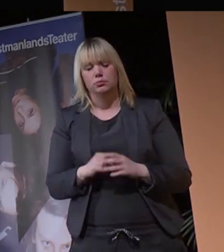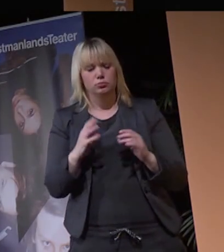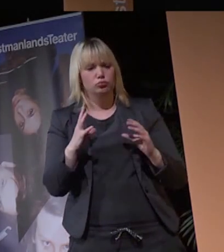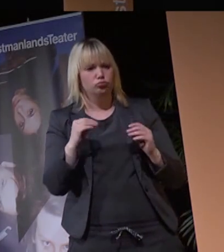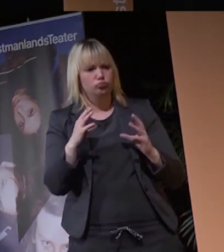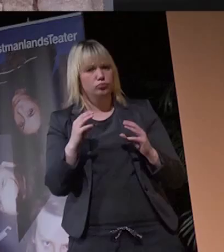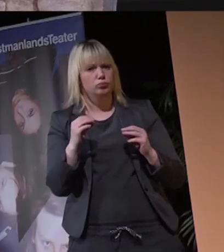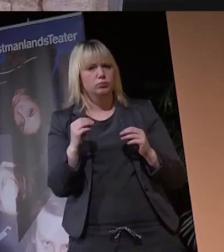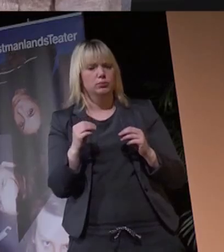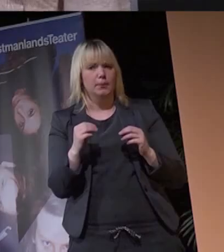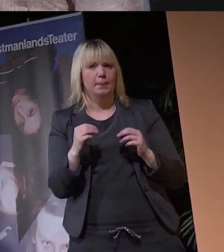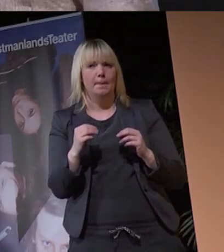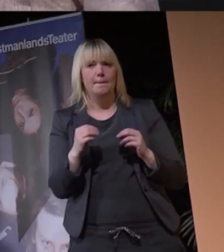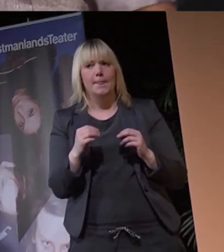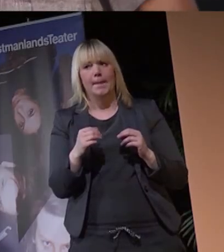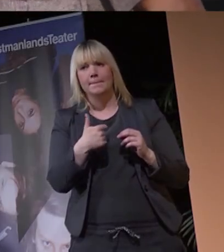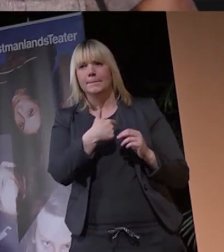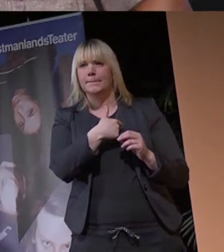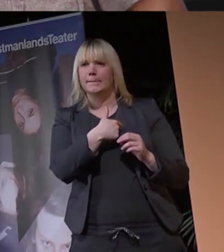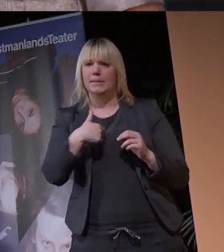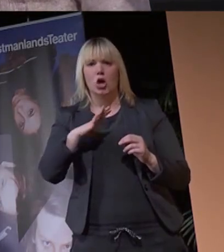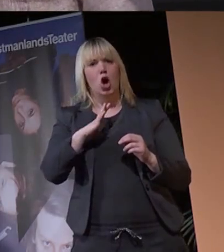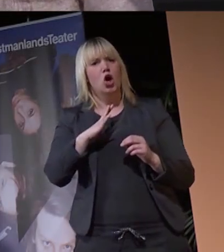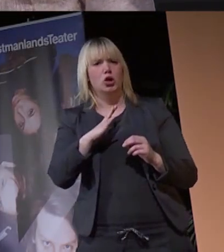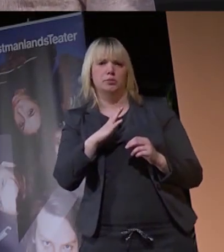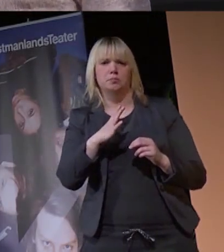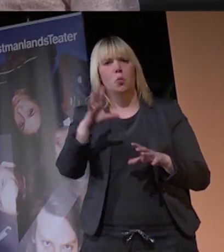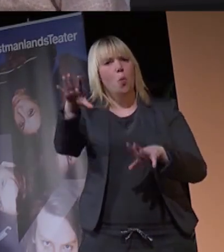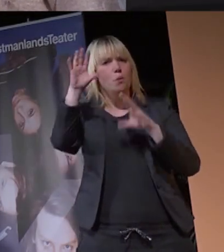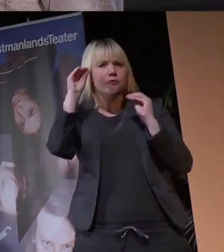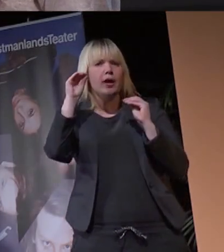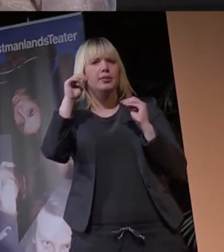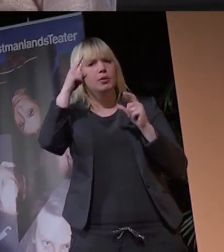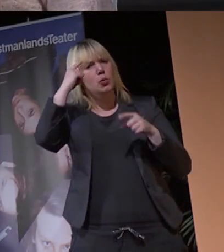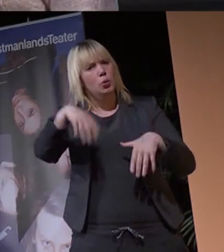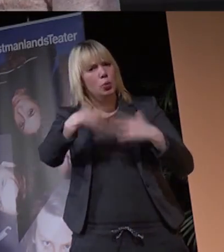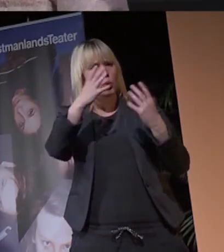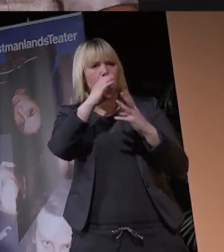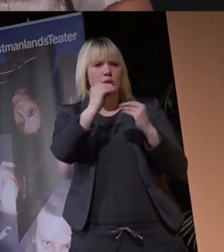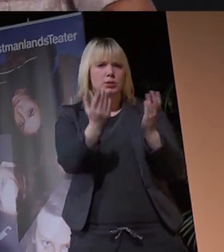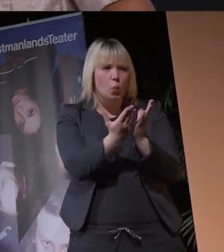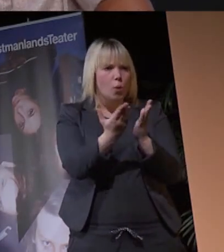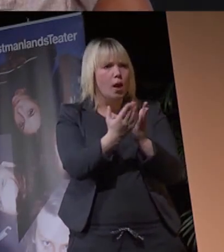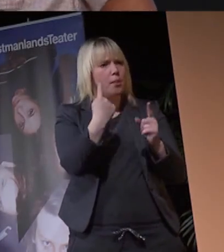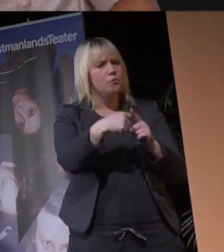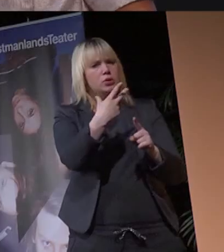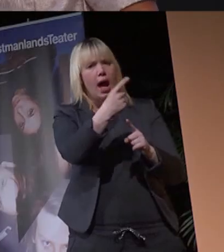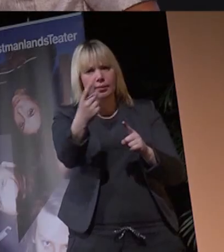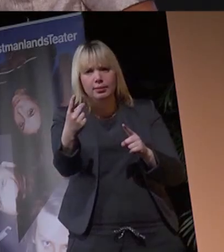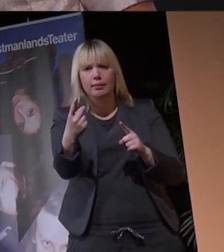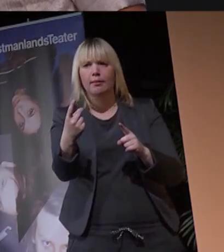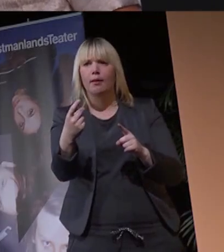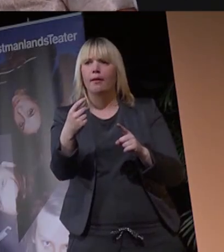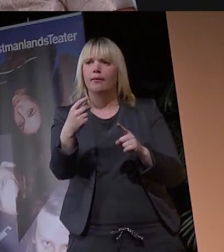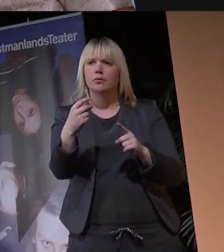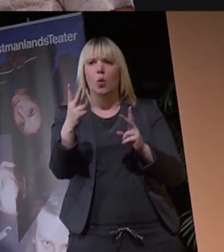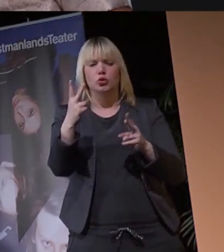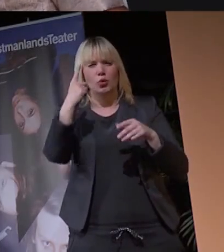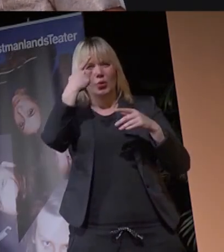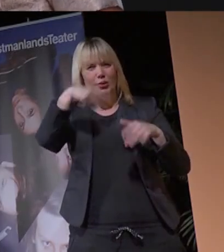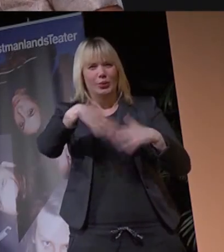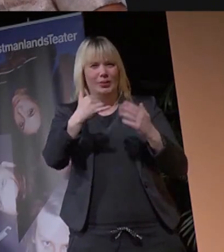Vi kan ju se... Vi har en uppfattning i alla fall att kultur och musikskola och andra aktiviteter, men även skolan i kultur i